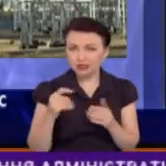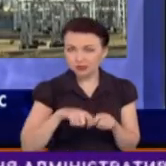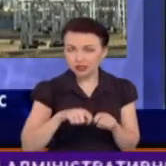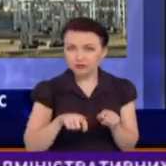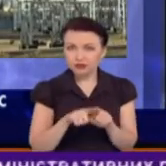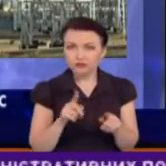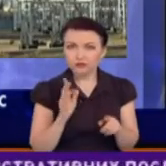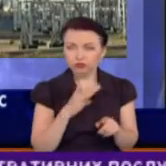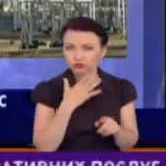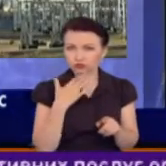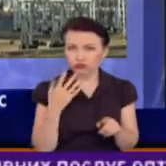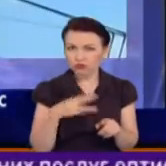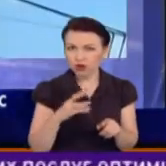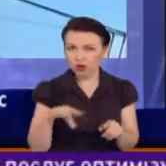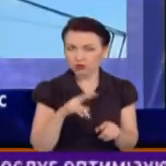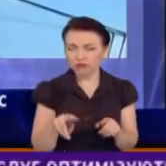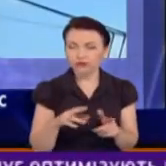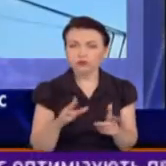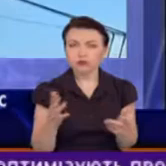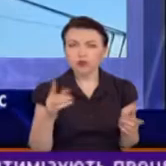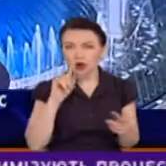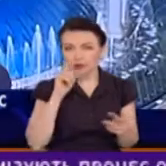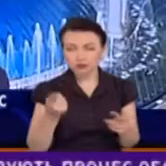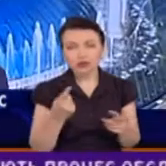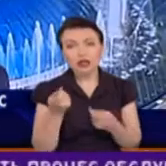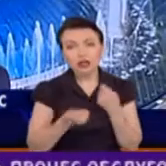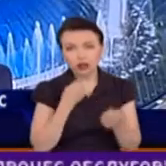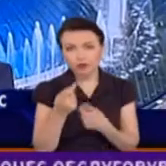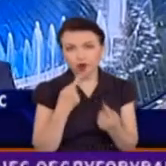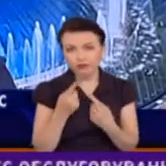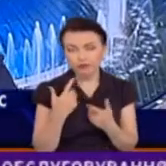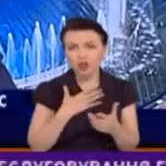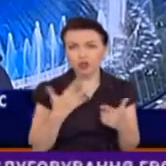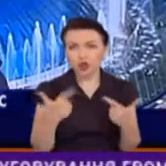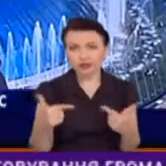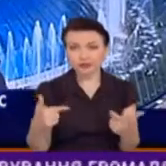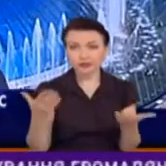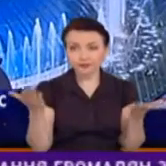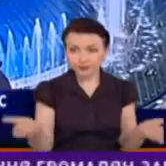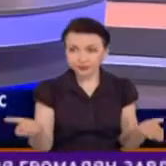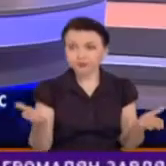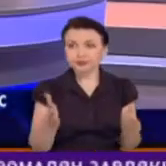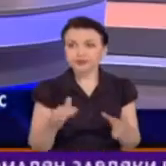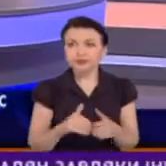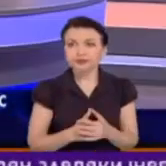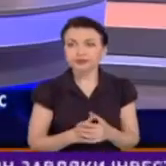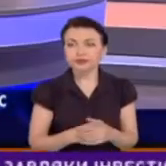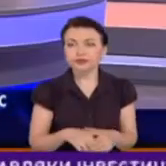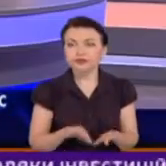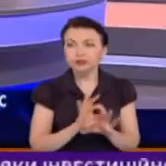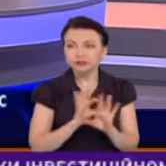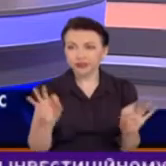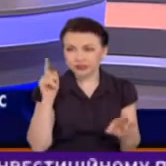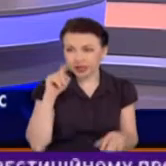рік. Можливо. А можливо і ні. Детальніше будемо говорити про це із гостями в студії. Я із задоволенням вам представляю, хоча ви прекрасно знаєте, Олексій